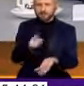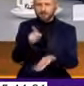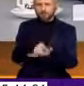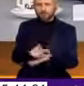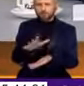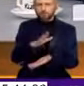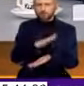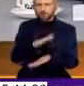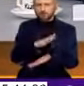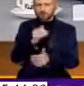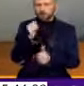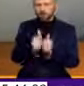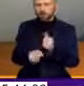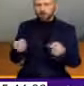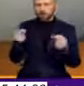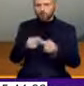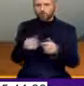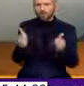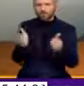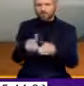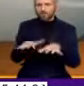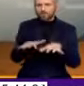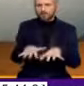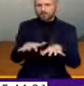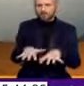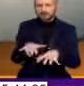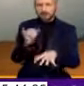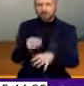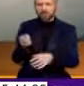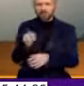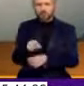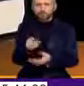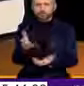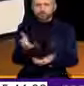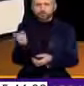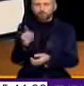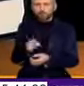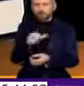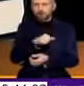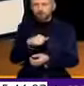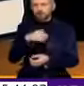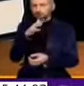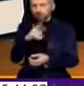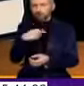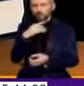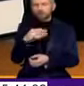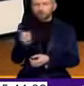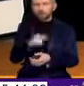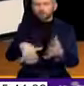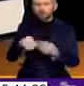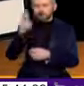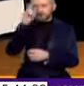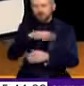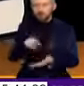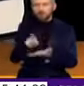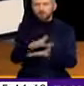бути кожна конкретна невеличка місцинка, і в той же самий час ми говоримо про те, що у всій